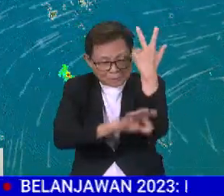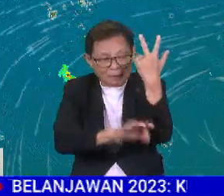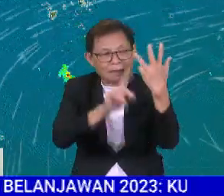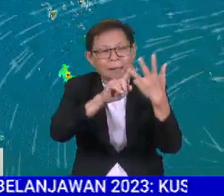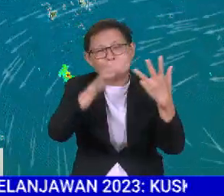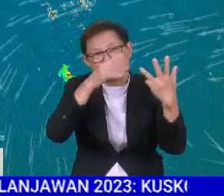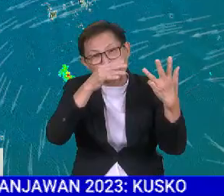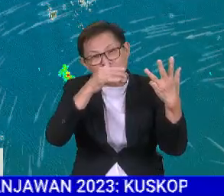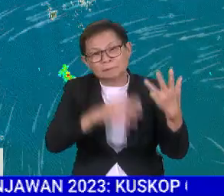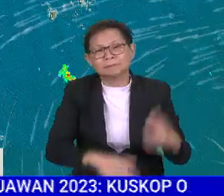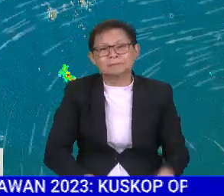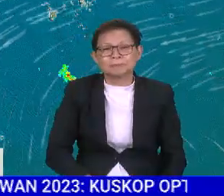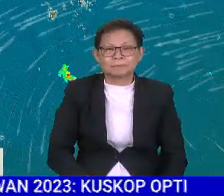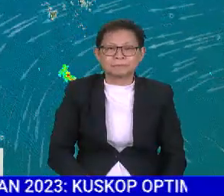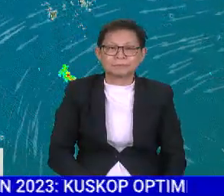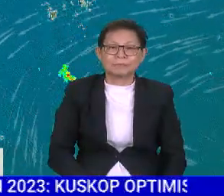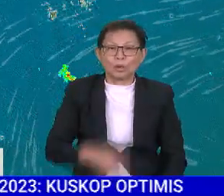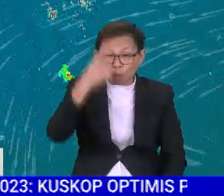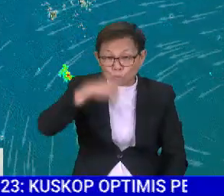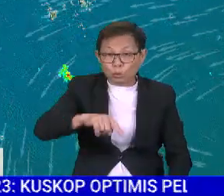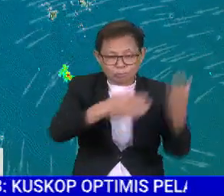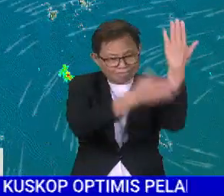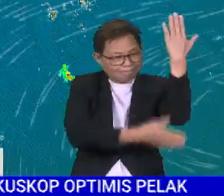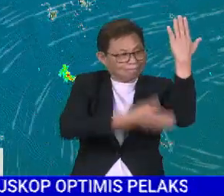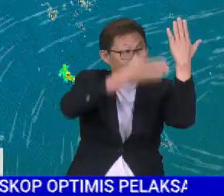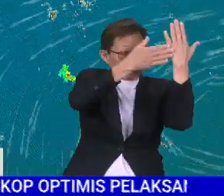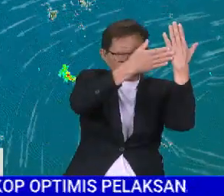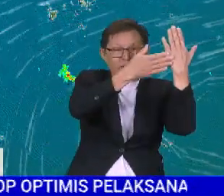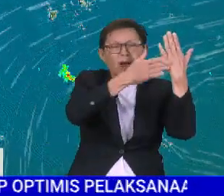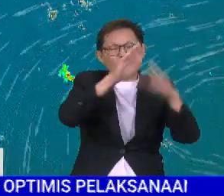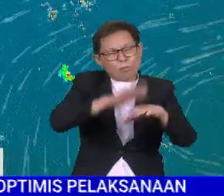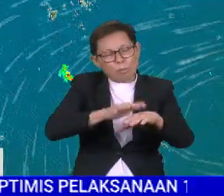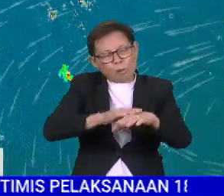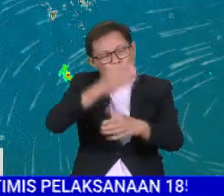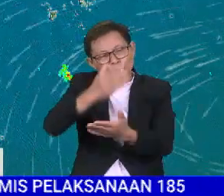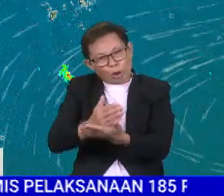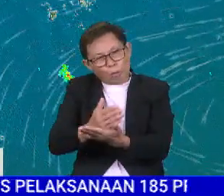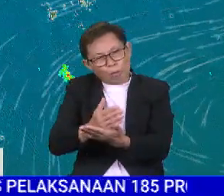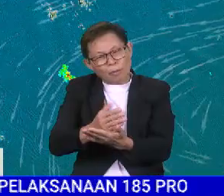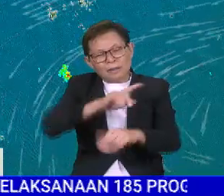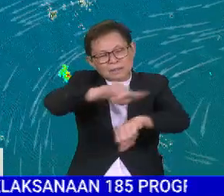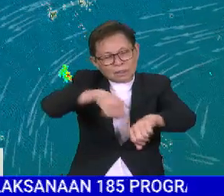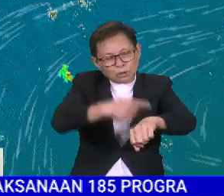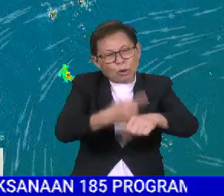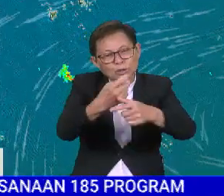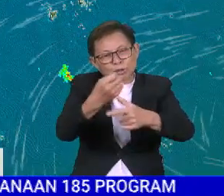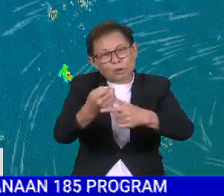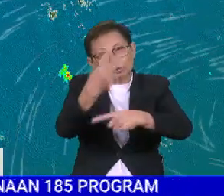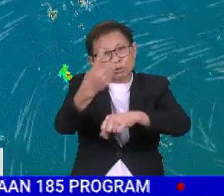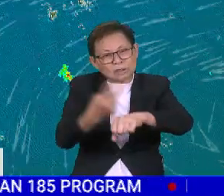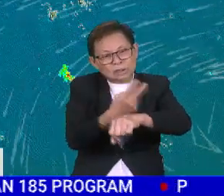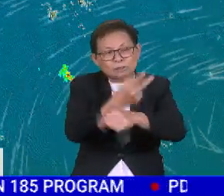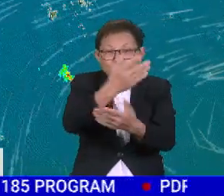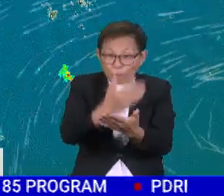juga Melaka. Keadaan cuaca ribut petir untuk kawasan-kawasan ini dijangka akan beransur reda dalam tempoh 1 hingga 2 jam daripada